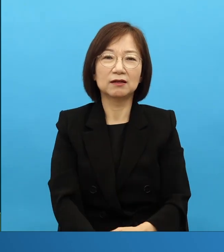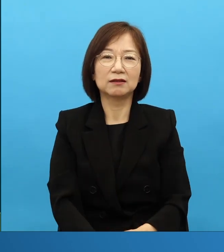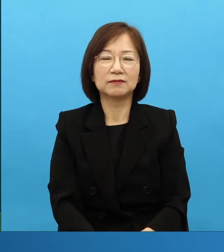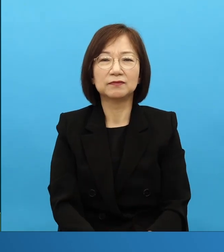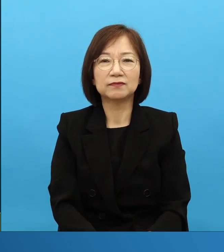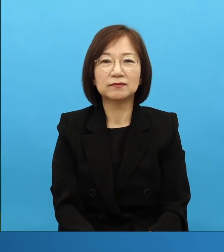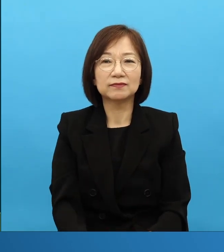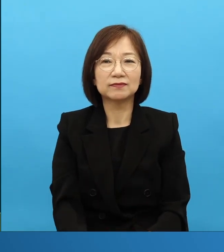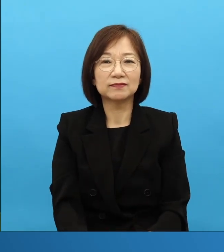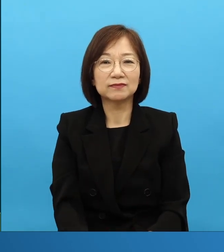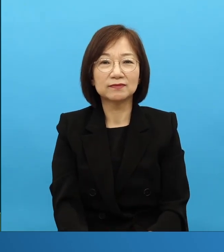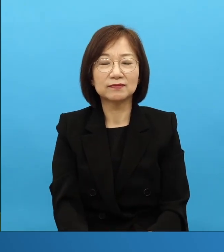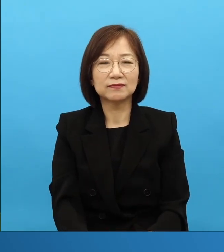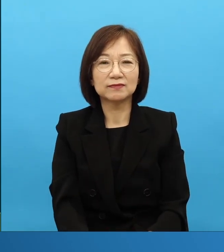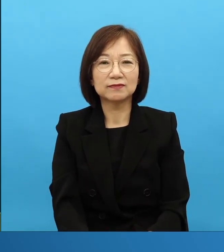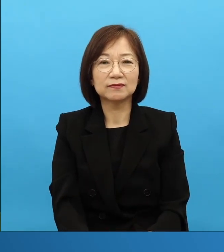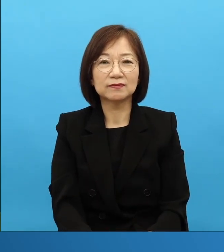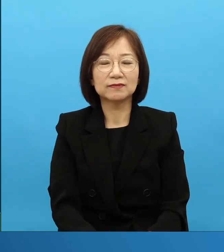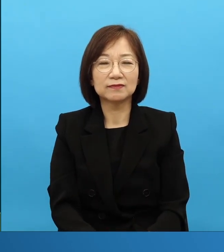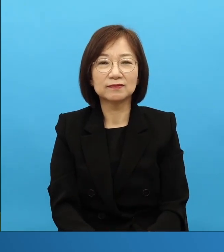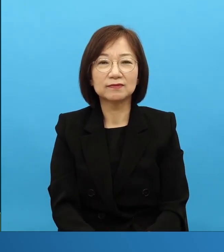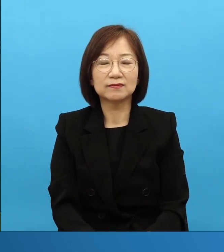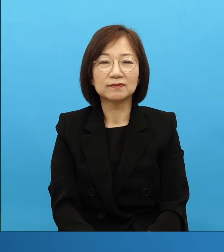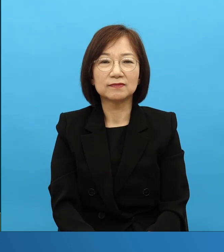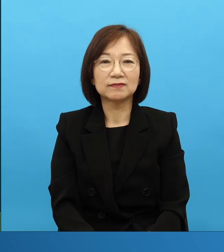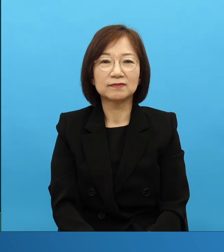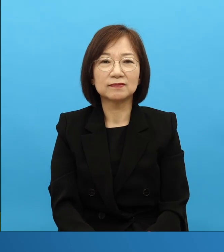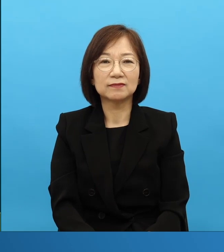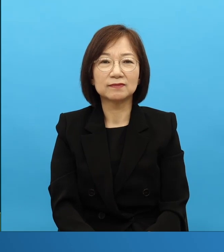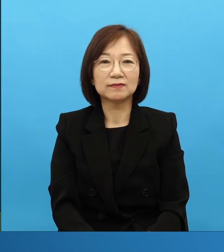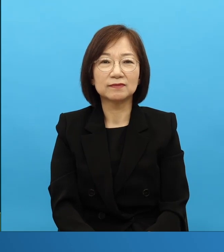return. 이 짓을 하는 사람들을 보고